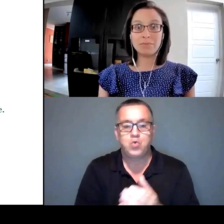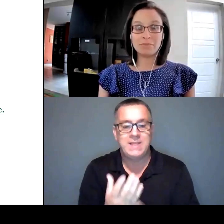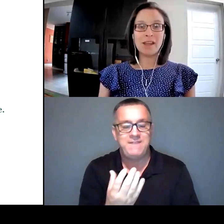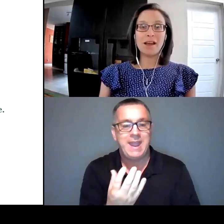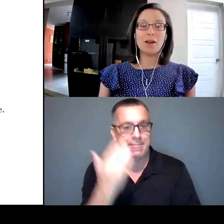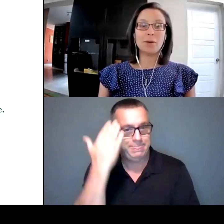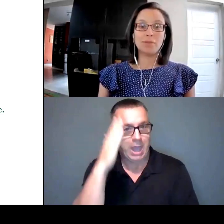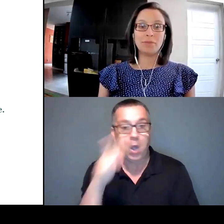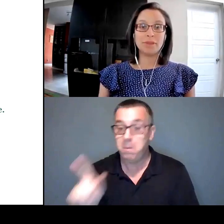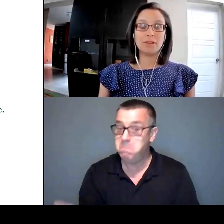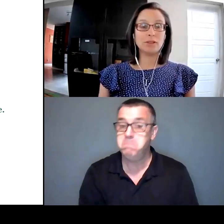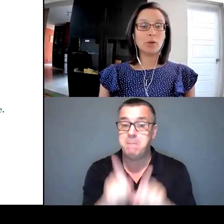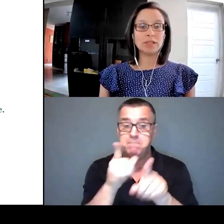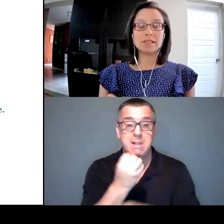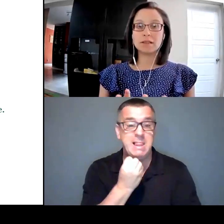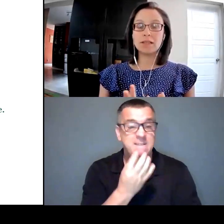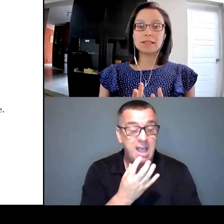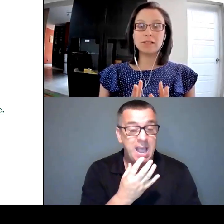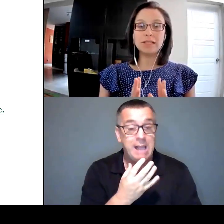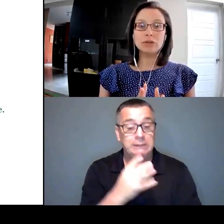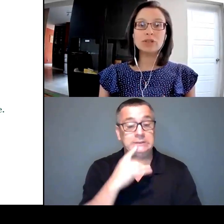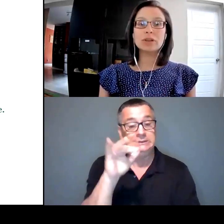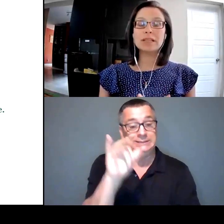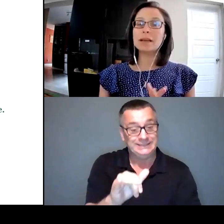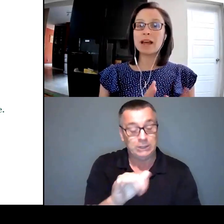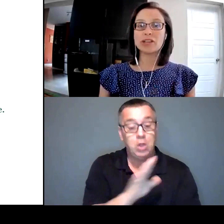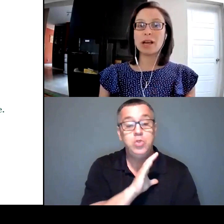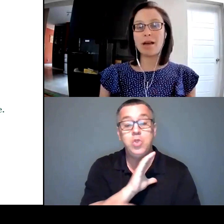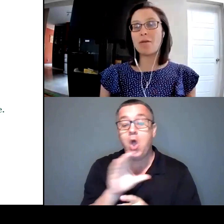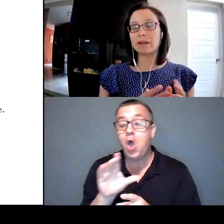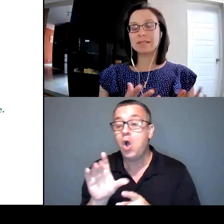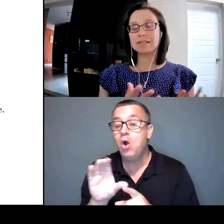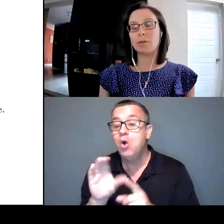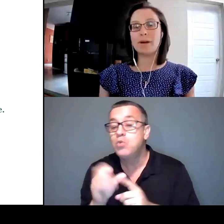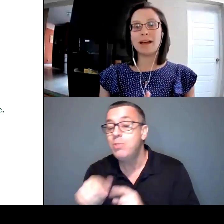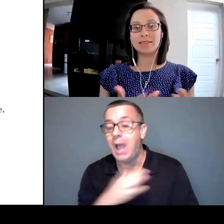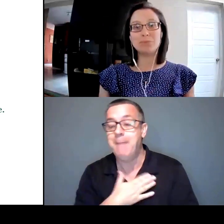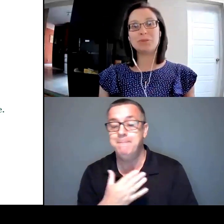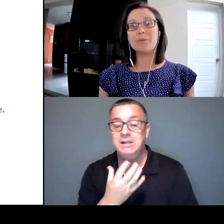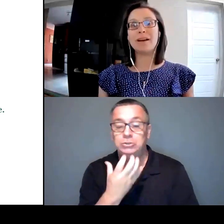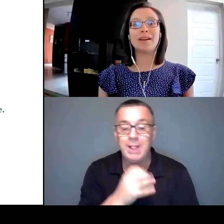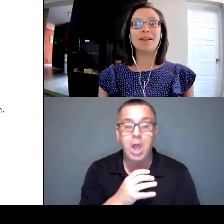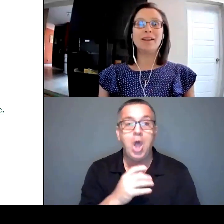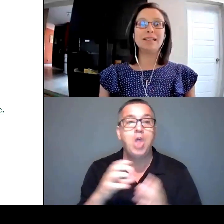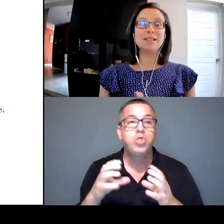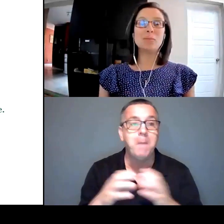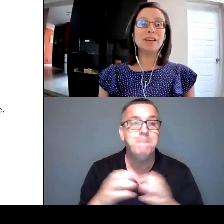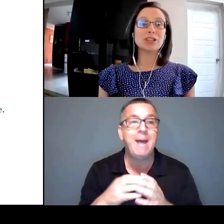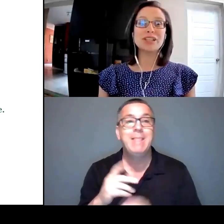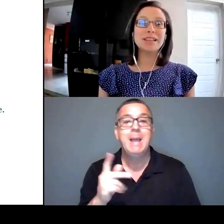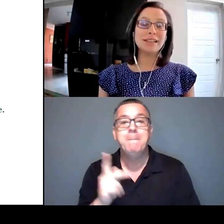OK? Donc, c'est ça, il y a des cultures qui aiment la chaleur. On pense les tomates, les piments,